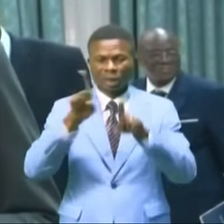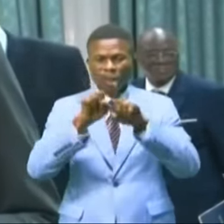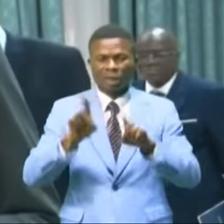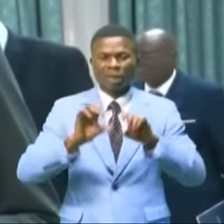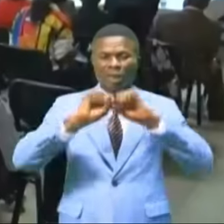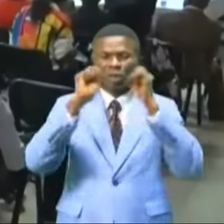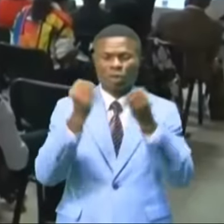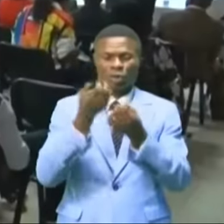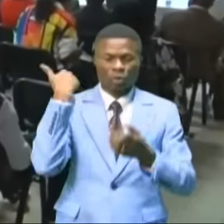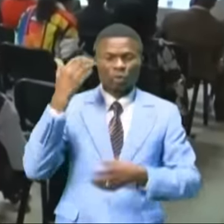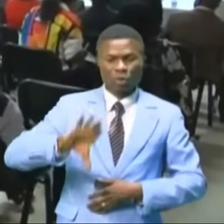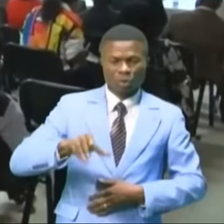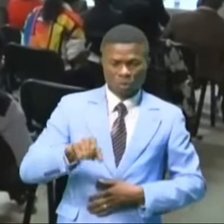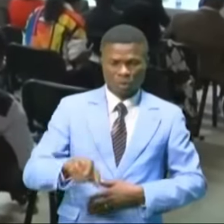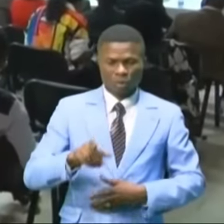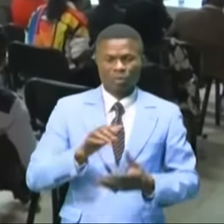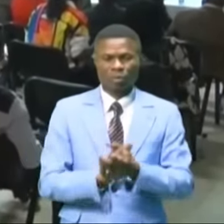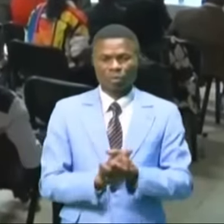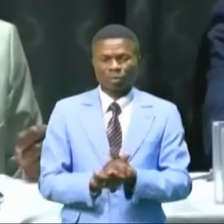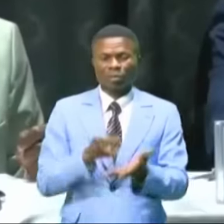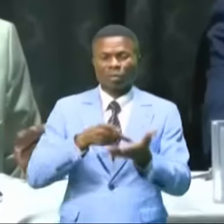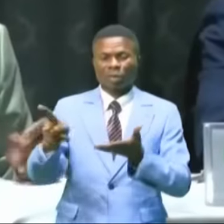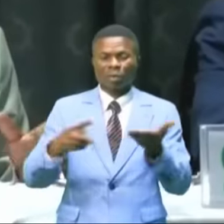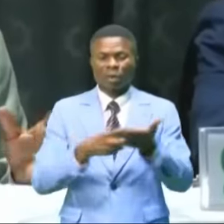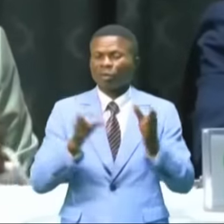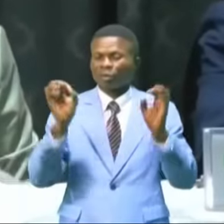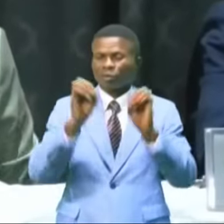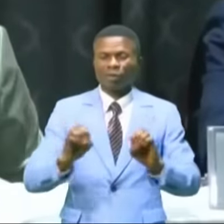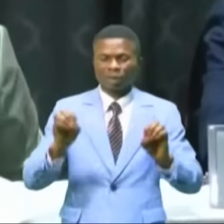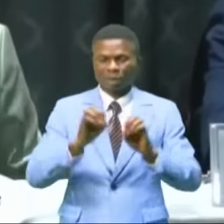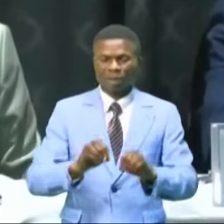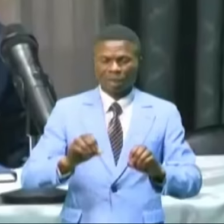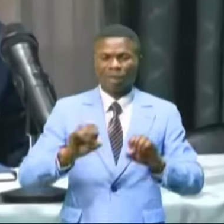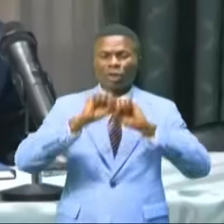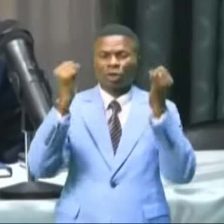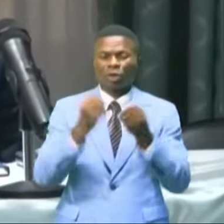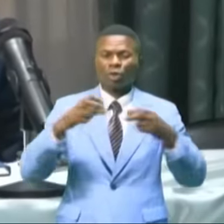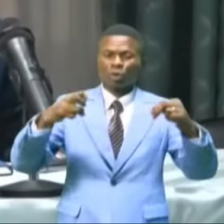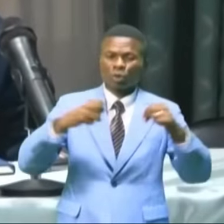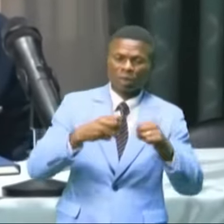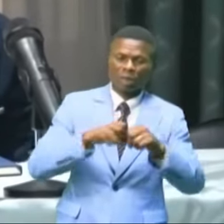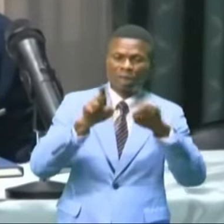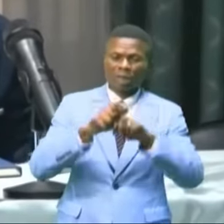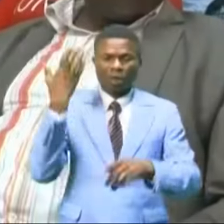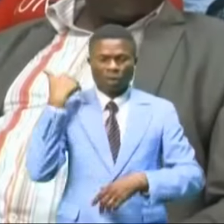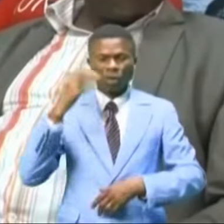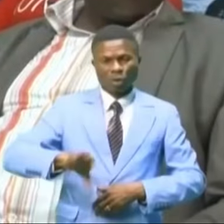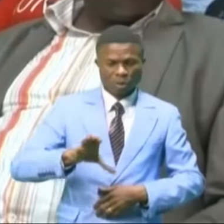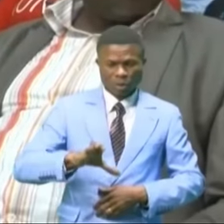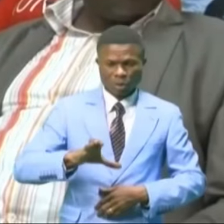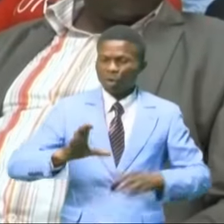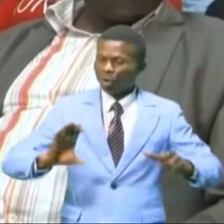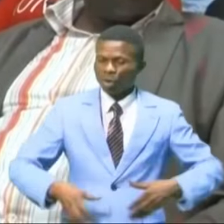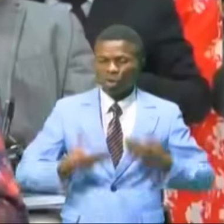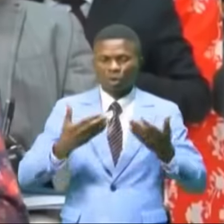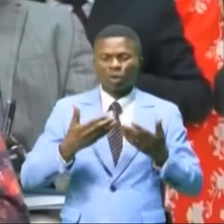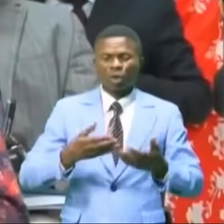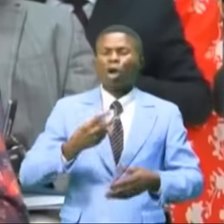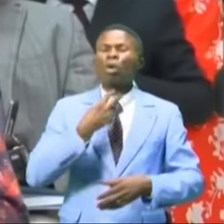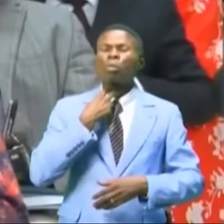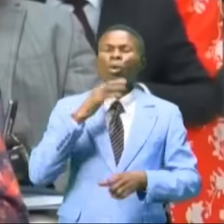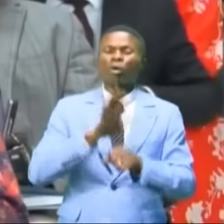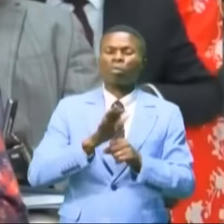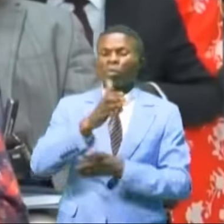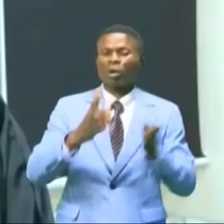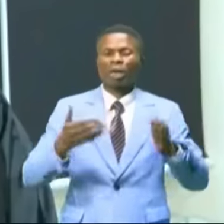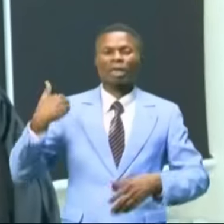des eaux SA. Le non-paiement des factures de la SNEL et de la Régie des eaux par les instances officielles et en droit cause un véritable manque à gagner.